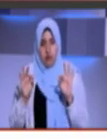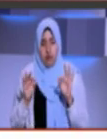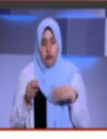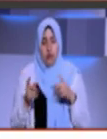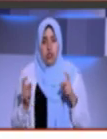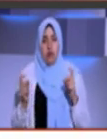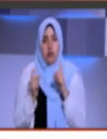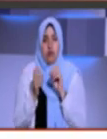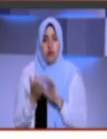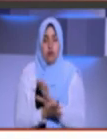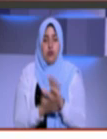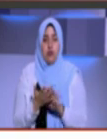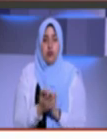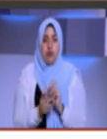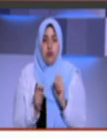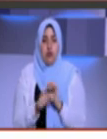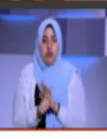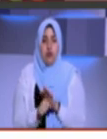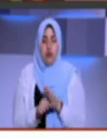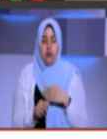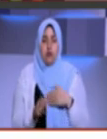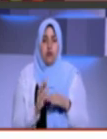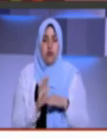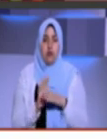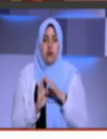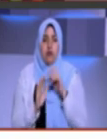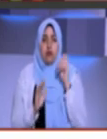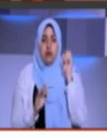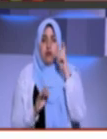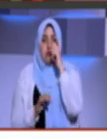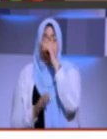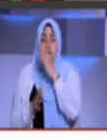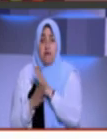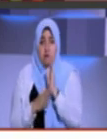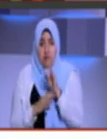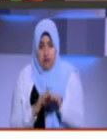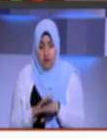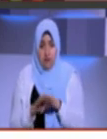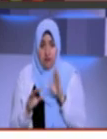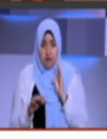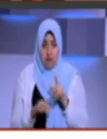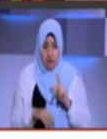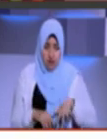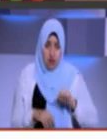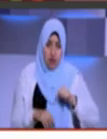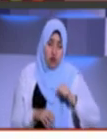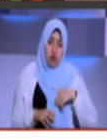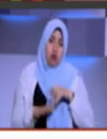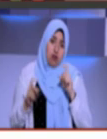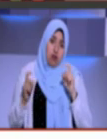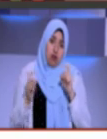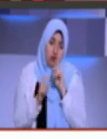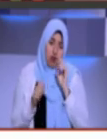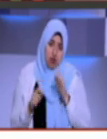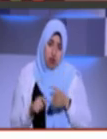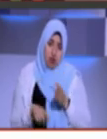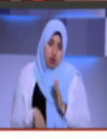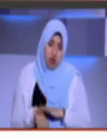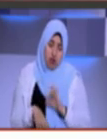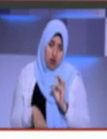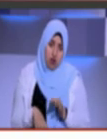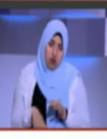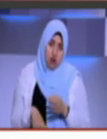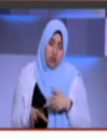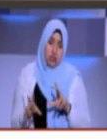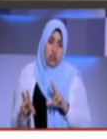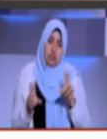نواجه هذا الفيروس الشنيع. هل فعلا احنا هنقدر نقضي عليه زي ما